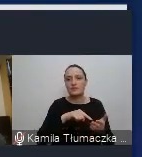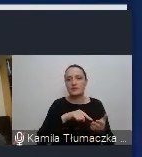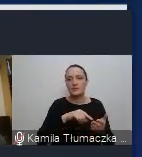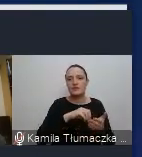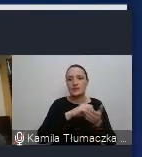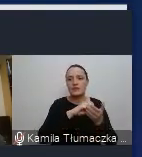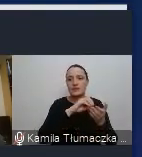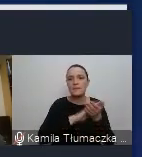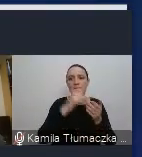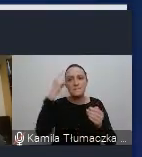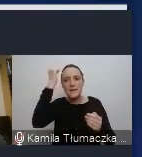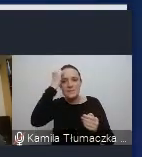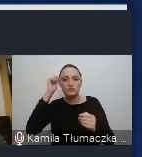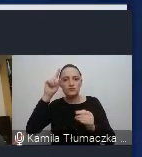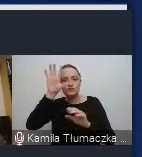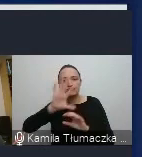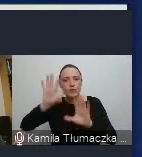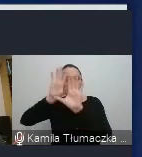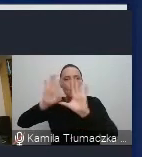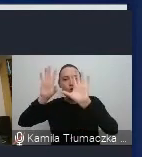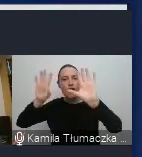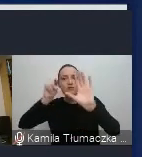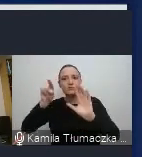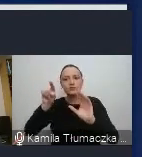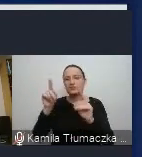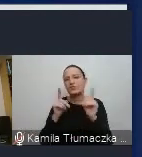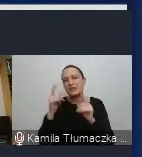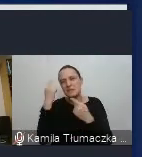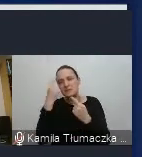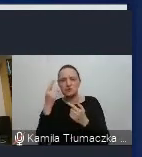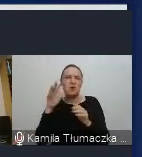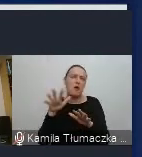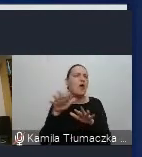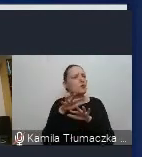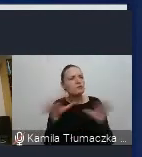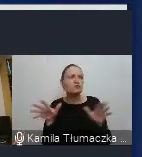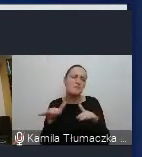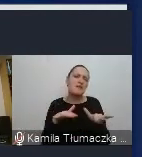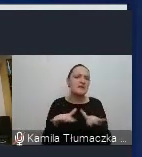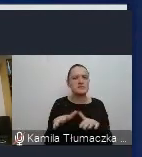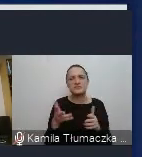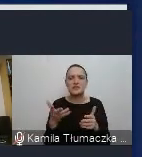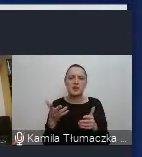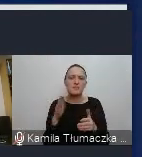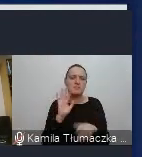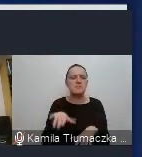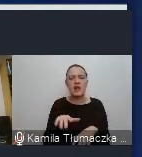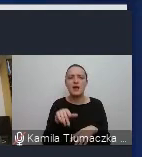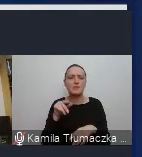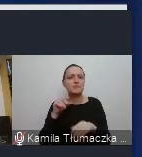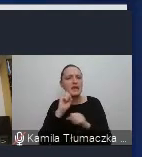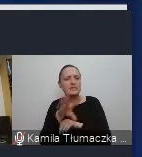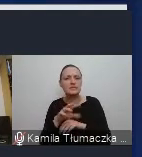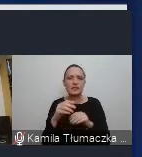natomiast na początku wydaje się, że jest to bardzo duża przestrzeń do magazynowania różnego rodzaju pomocy,